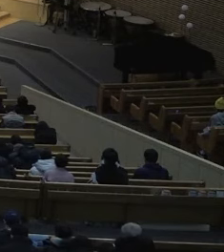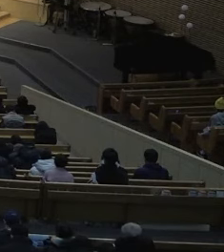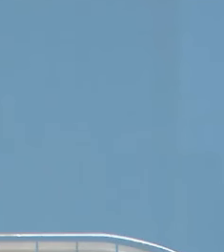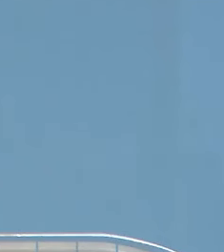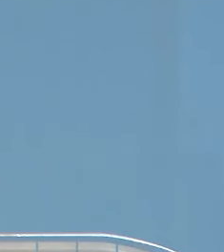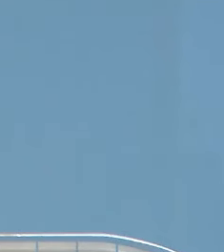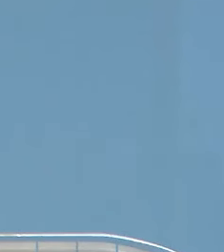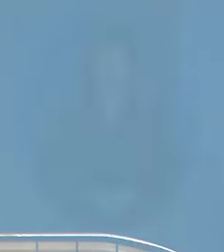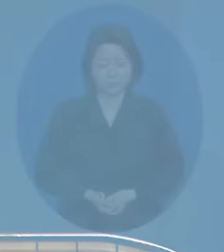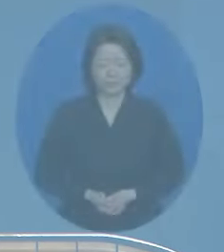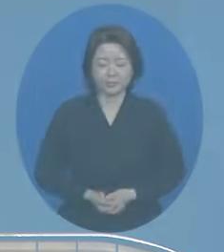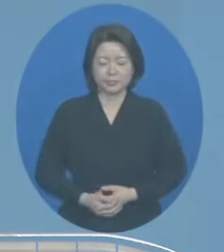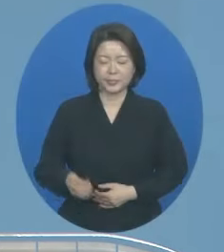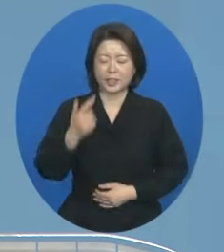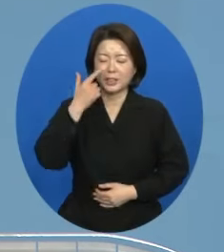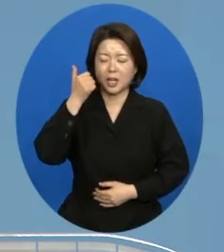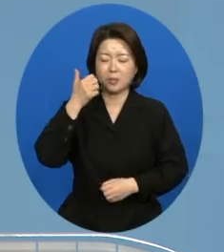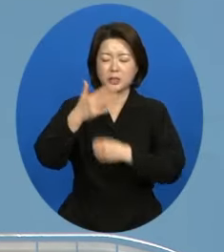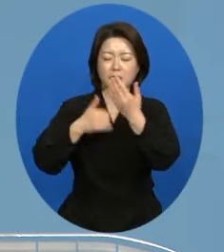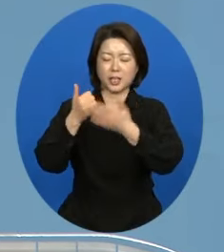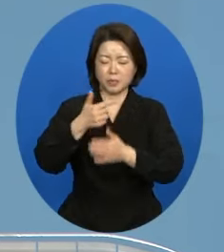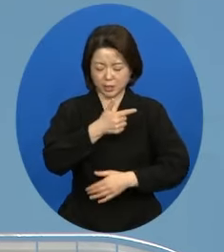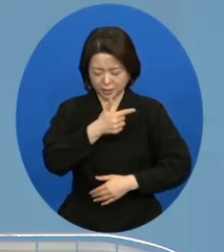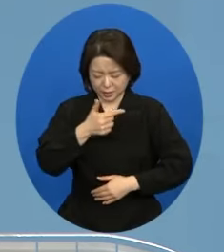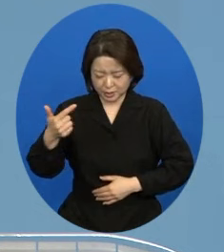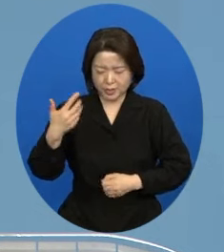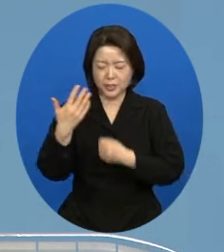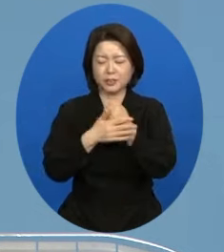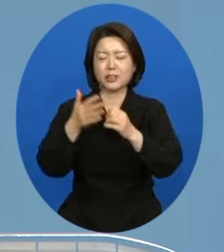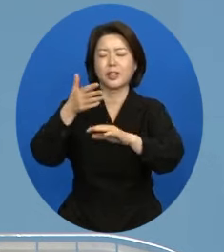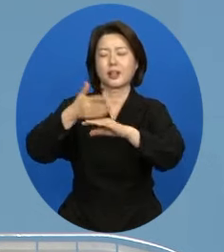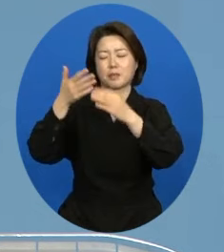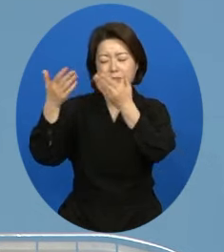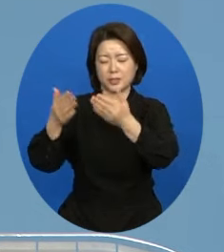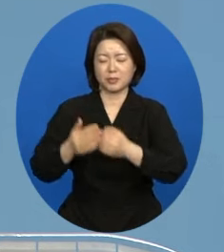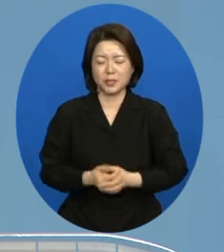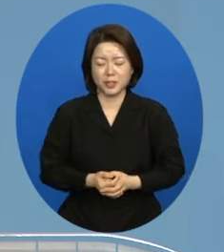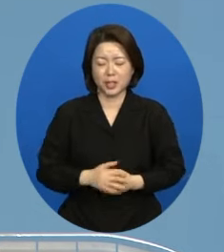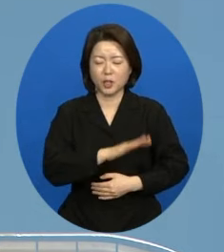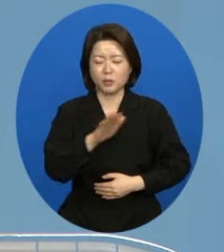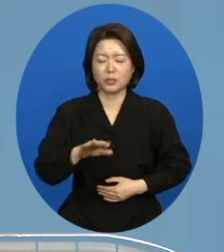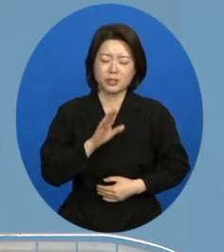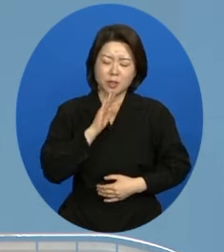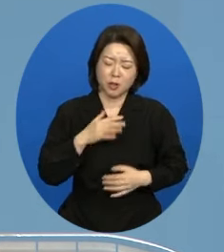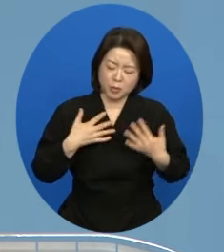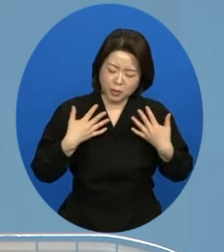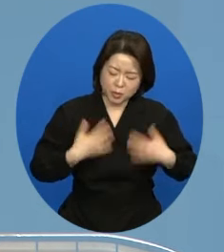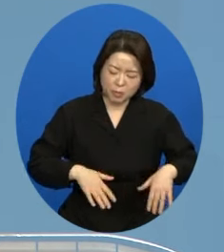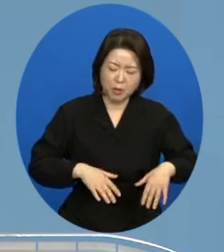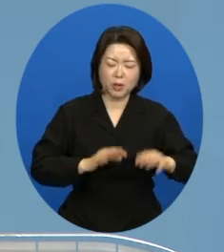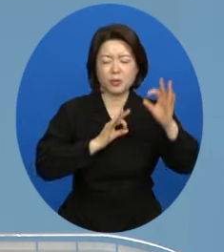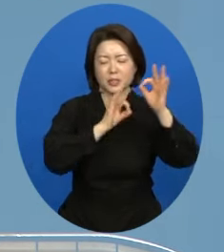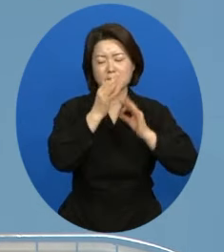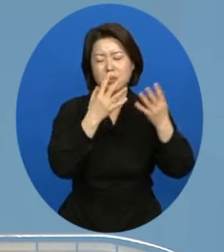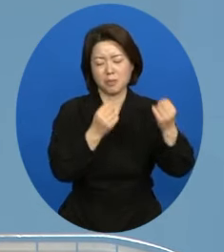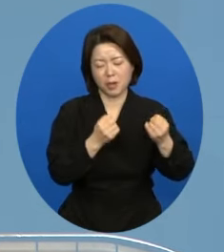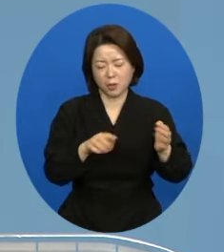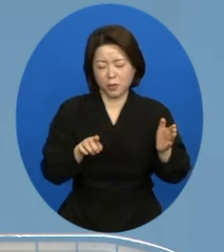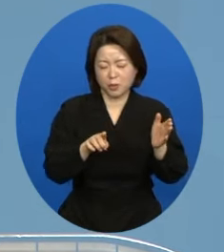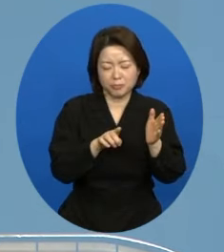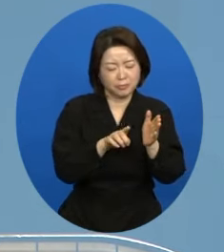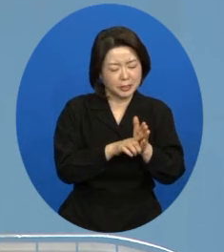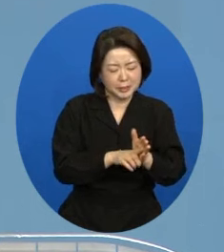주서 아버지 하나님의 신 혜 감사합니다 주님 우리는 너무나 연약하고 하고 실지